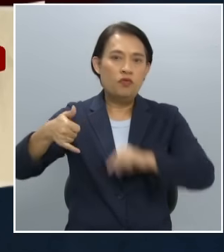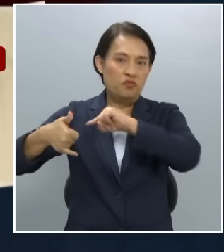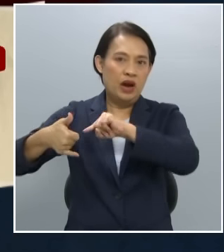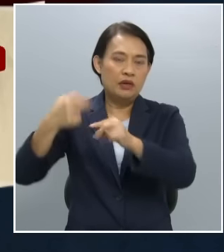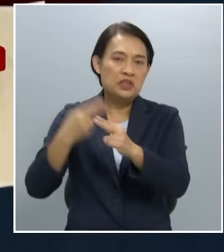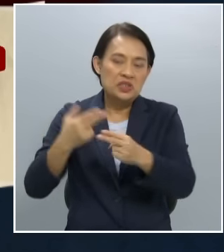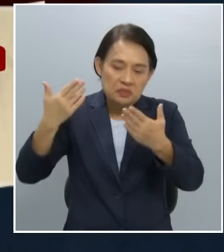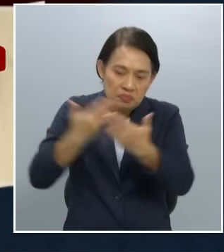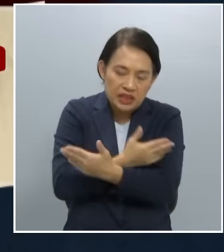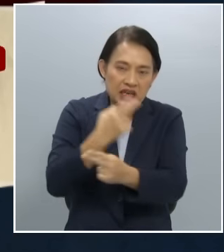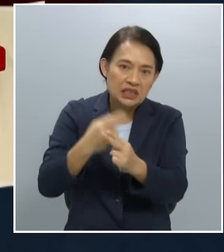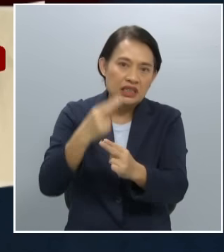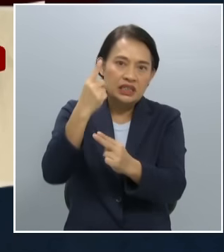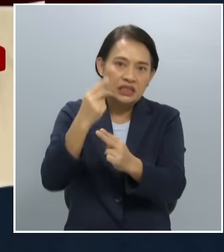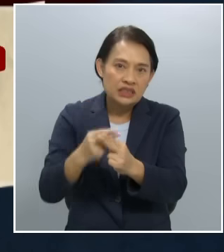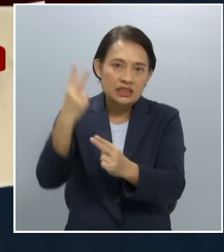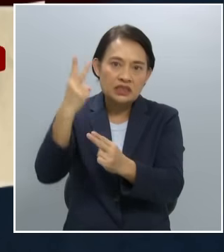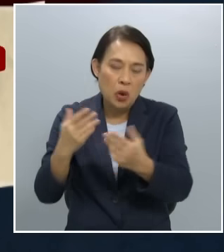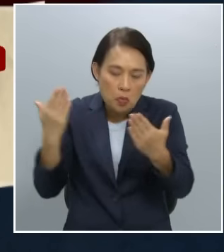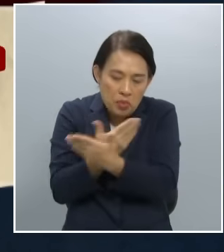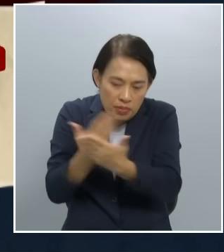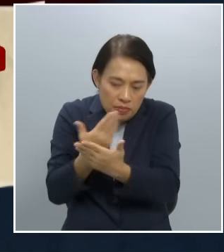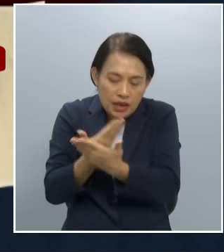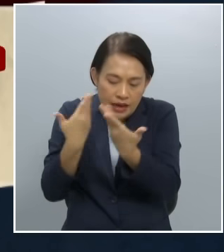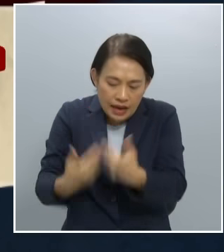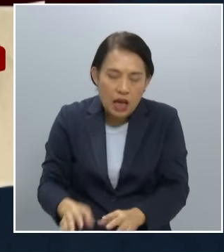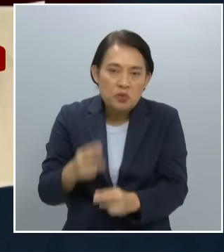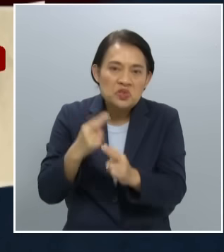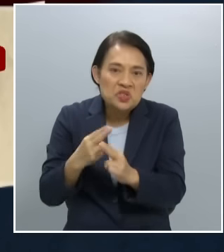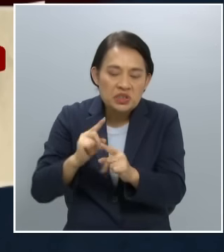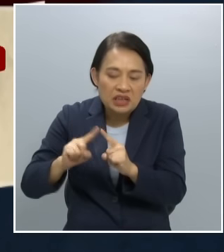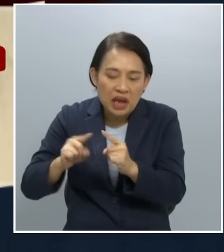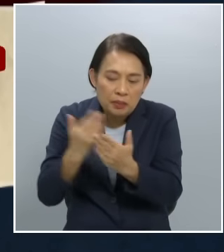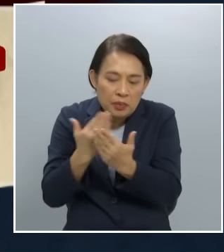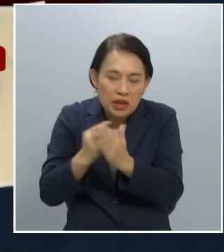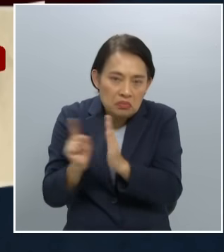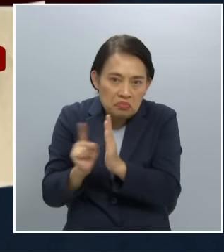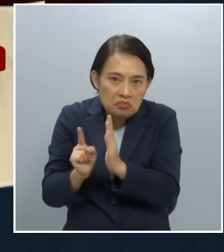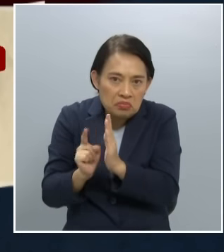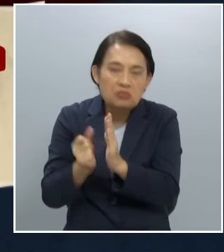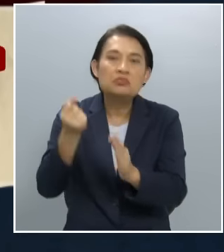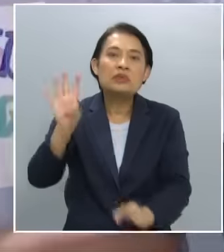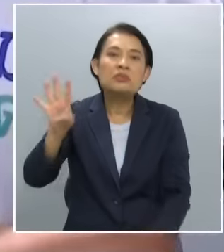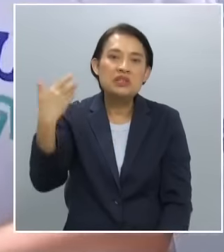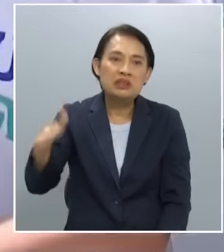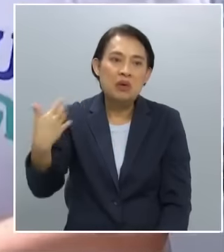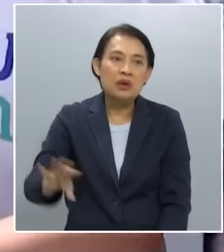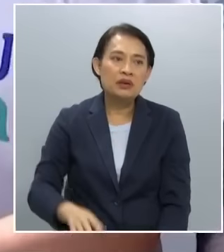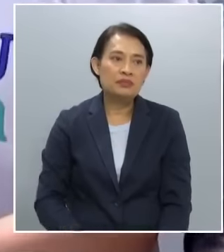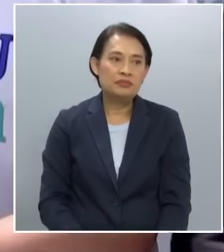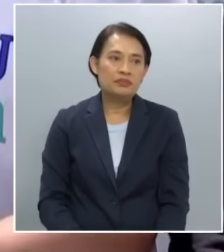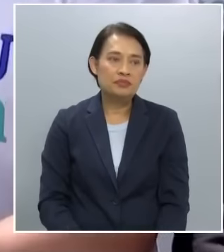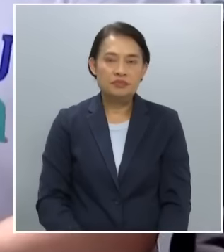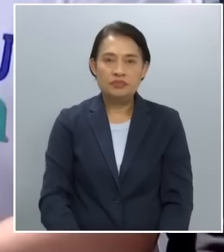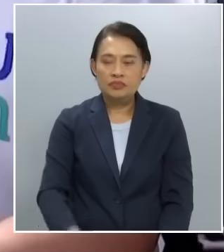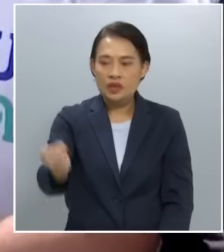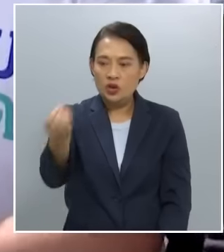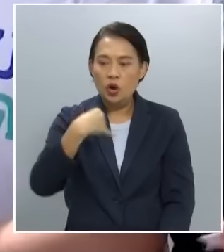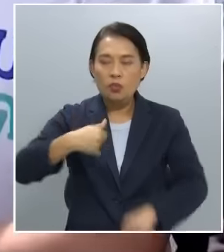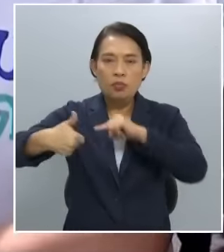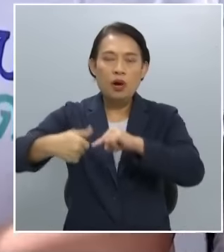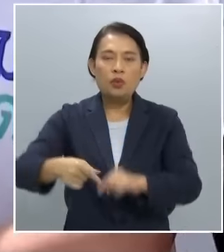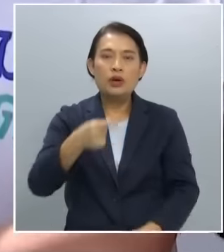ชื่อเปลี่ยนนามสกุลมาแล้วถึง 14ครั้งนะครับลองฟังดูครับเอ้างว่ามาจาก GMMครับ